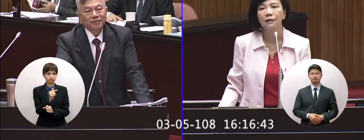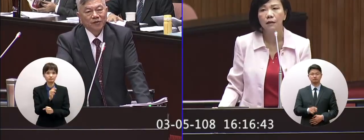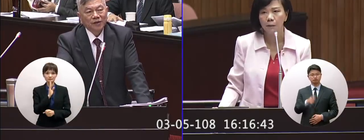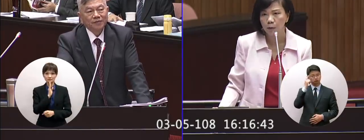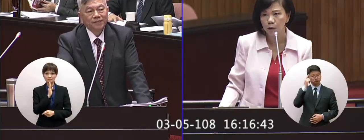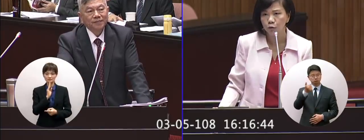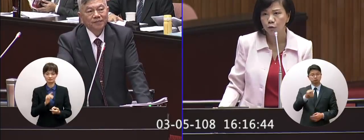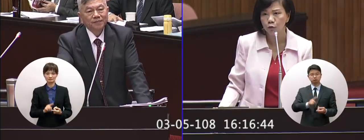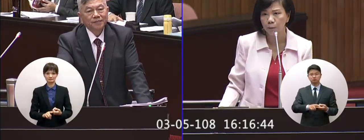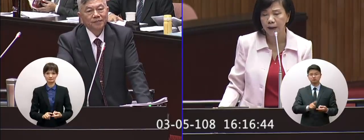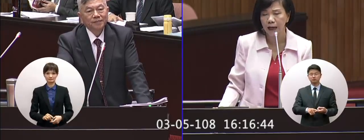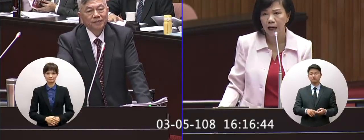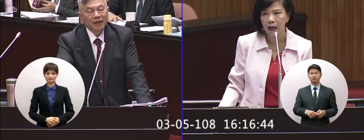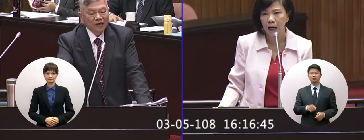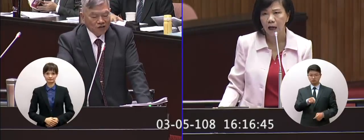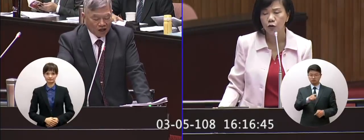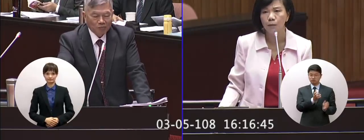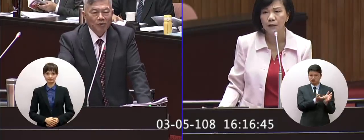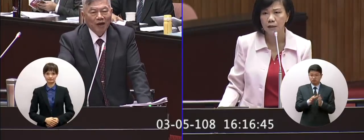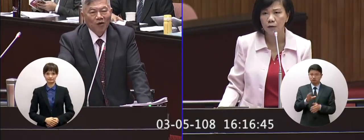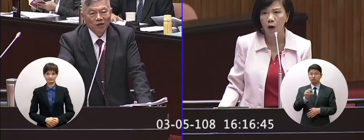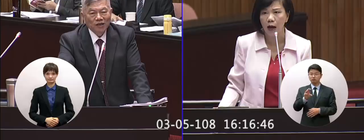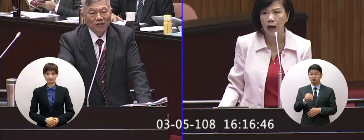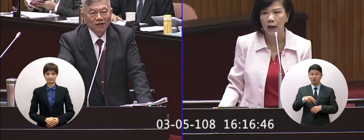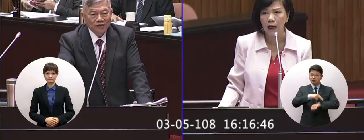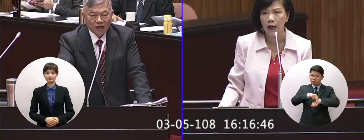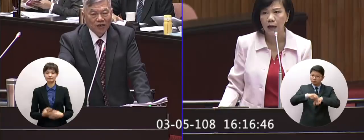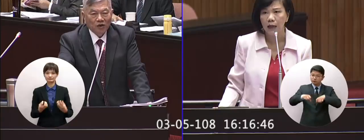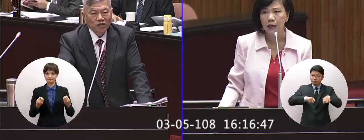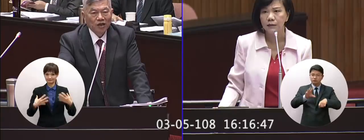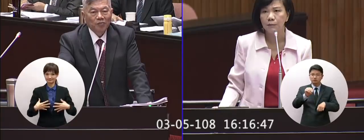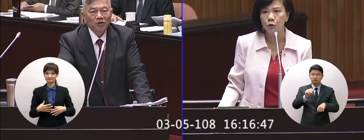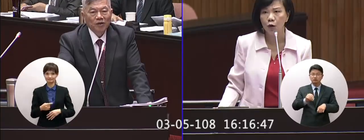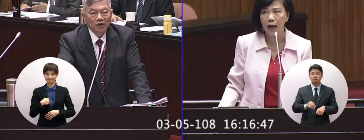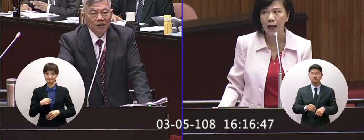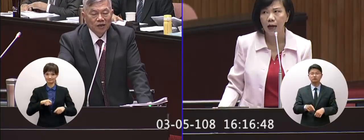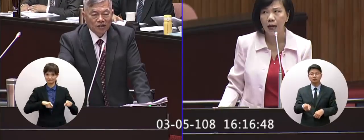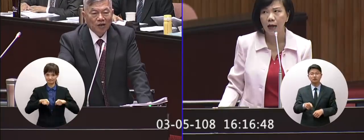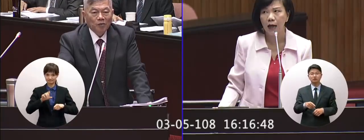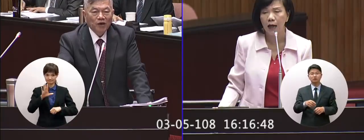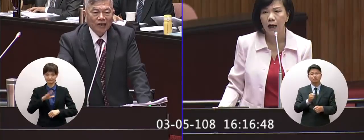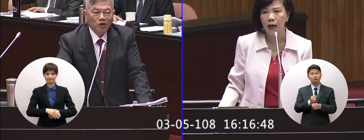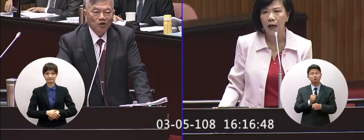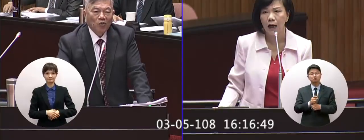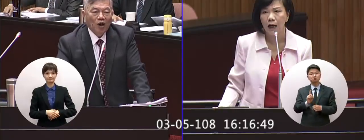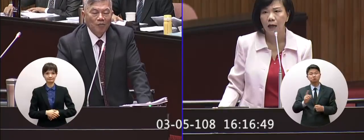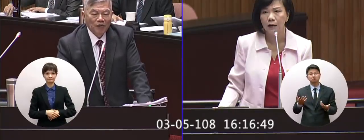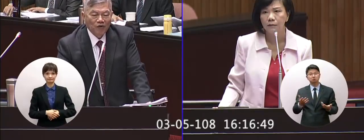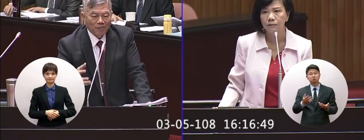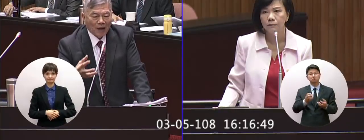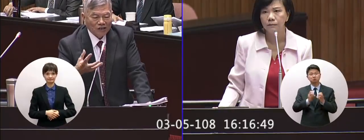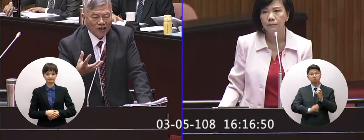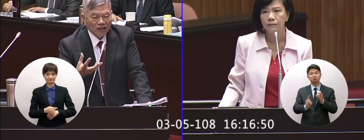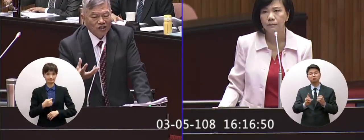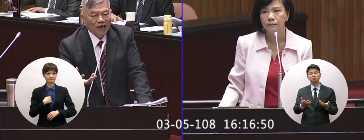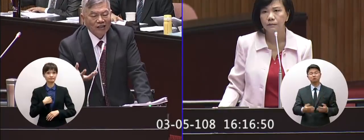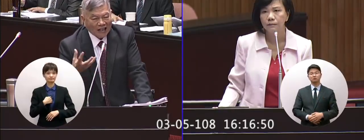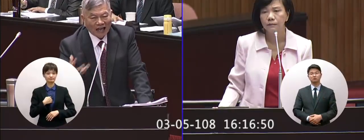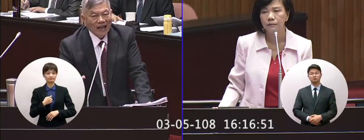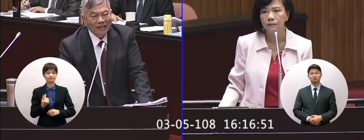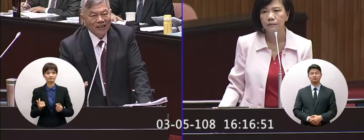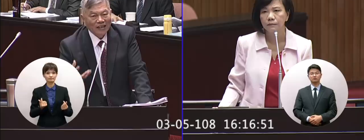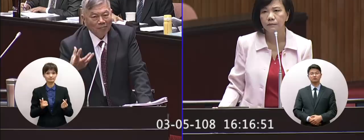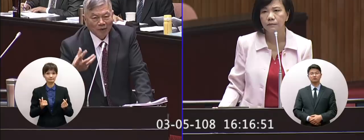这样。你们有没有做准备啊？ 这个、 有没有计划啊？ 这个有，这个 怎么做啊？ 这个部分来说的话，我们会把这个